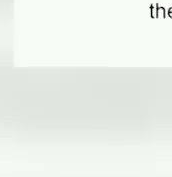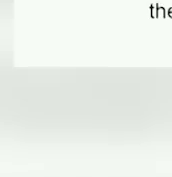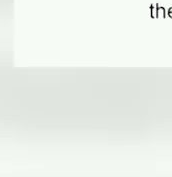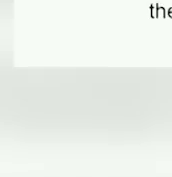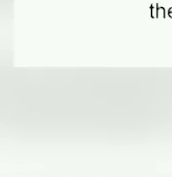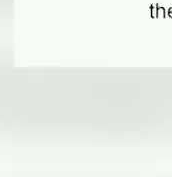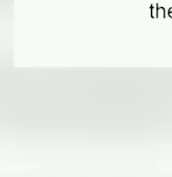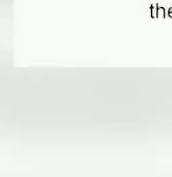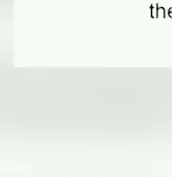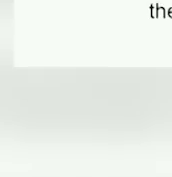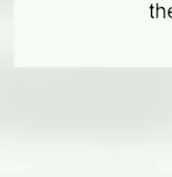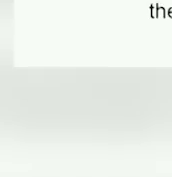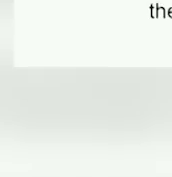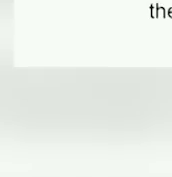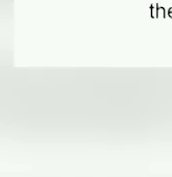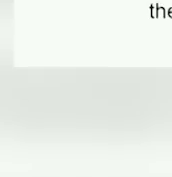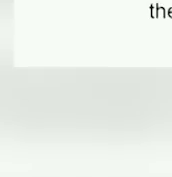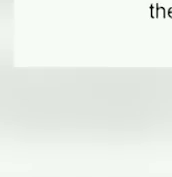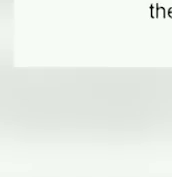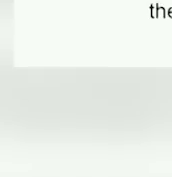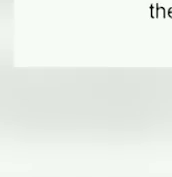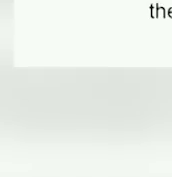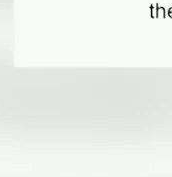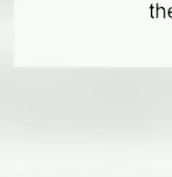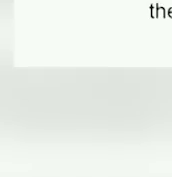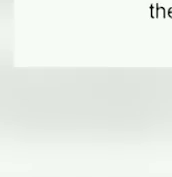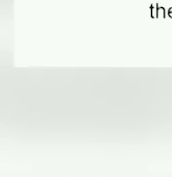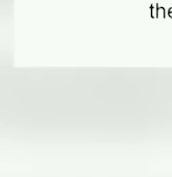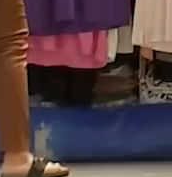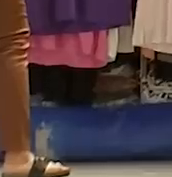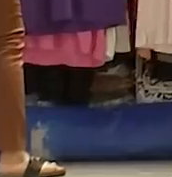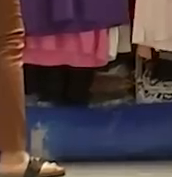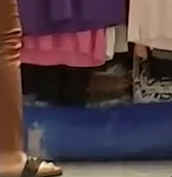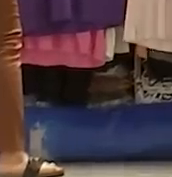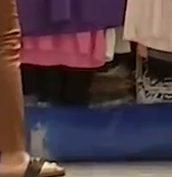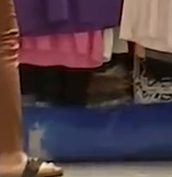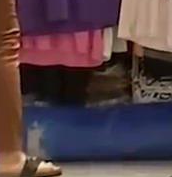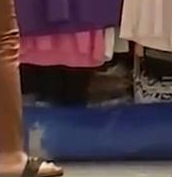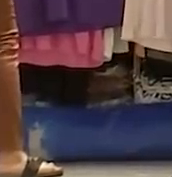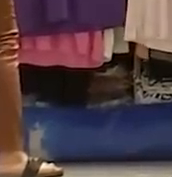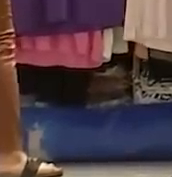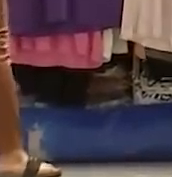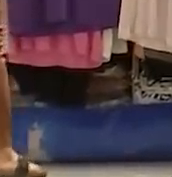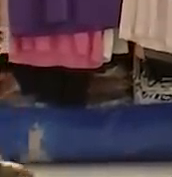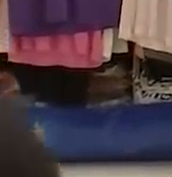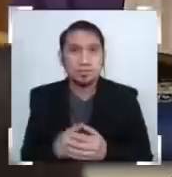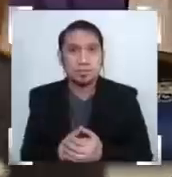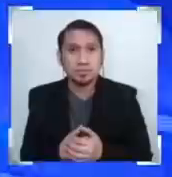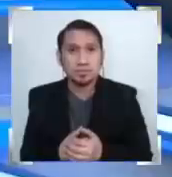and facilitate financial inclusion and digital distribution of transfers. Ako si Dano, tingkuhan ko ang inyong